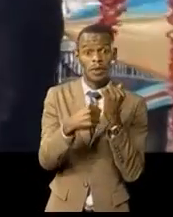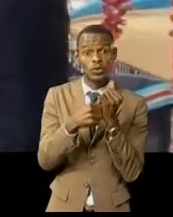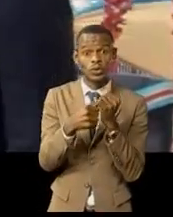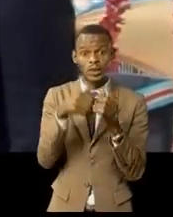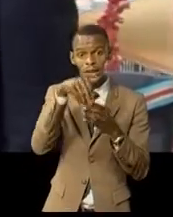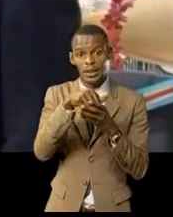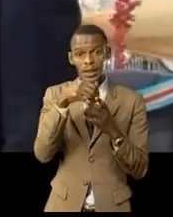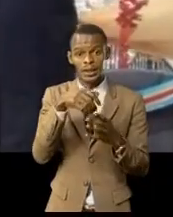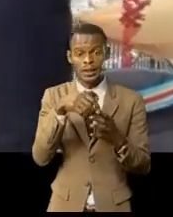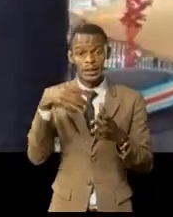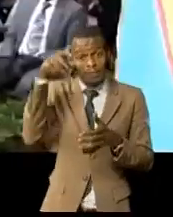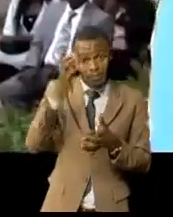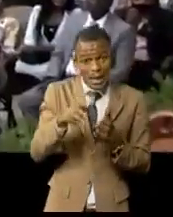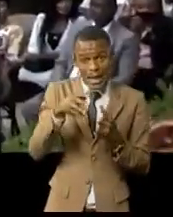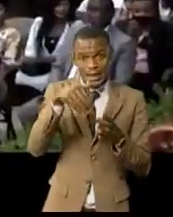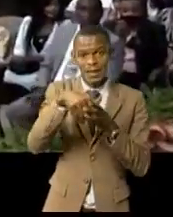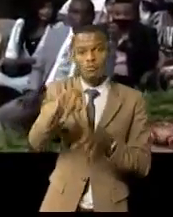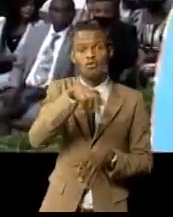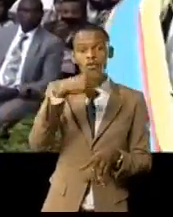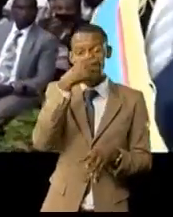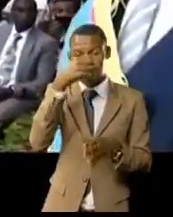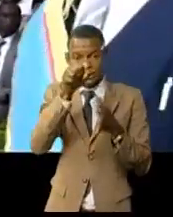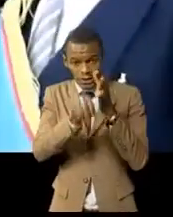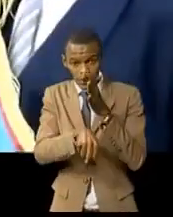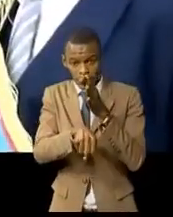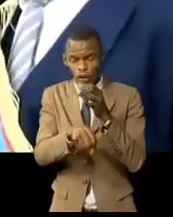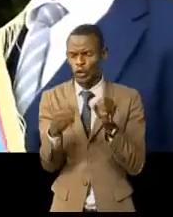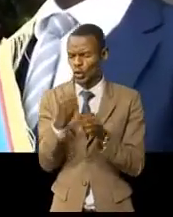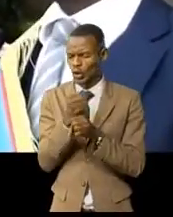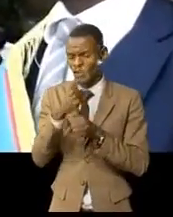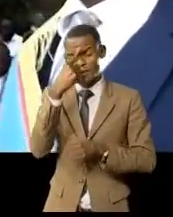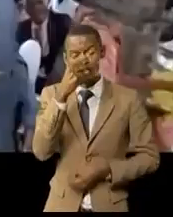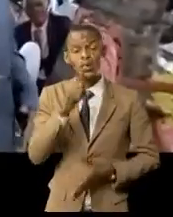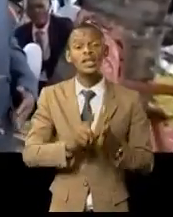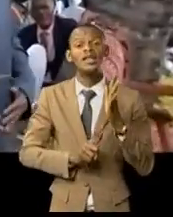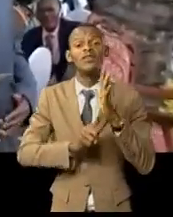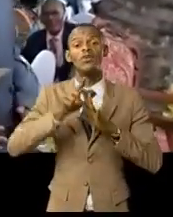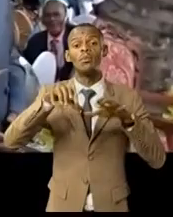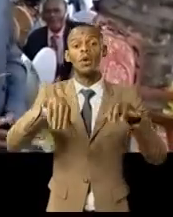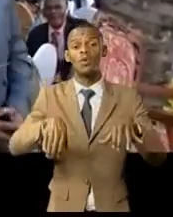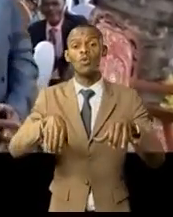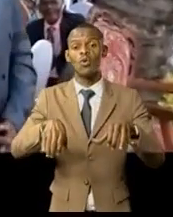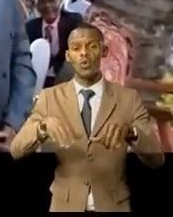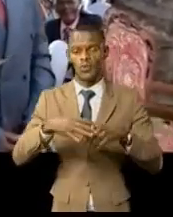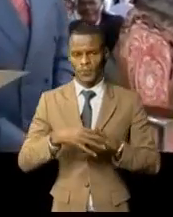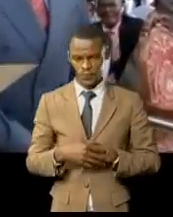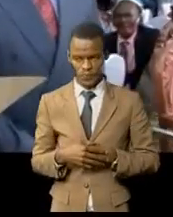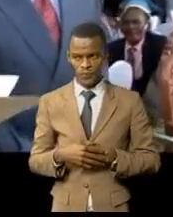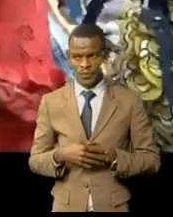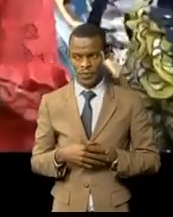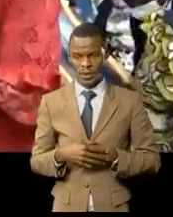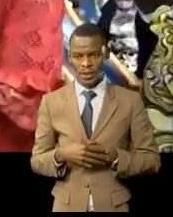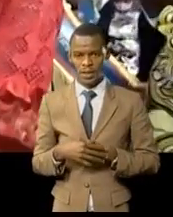secteur, pour le bien-être du peuple congolais et le développement de la RDC. Le producteur culturel national et opérateur